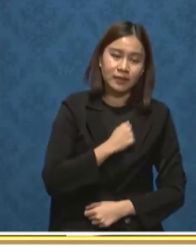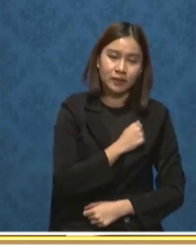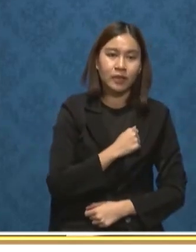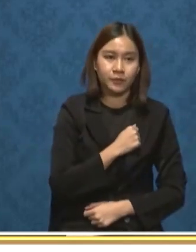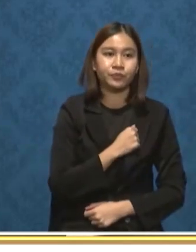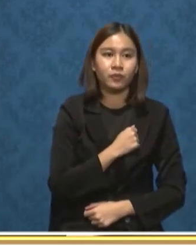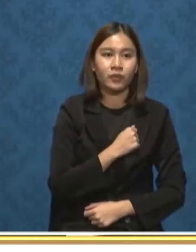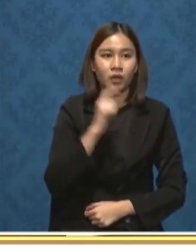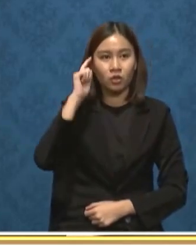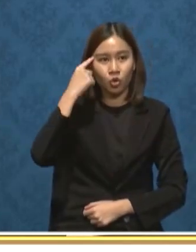ู้ว่าทานไปแอบกินวายกบพวกเขา